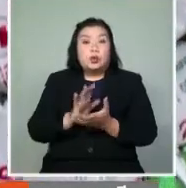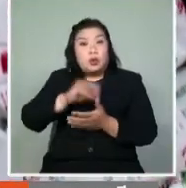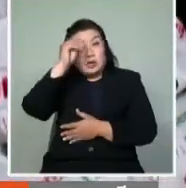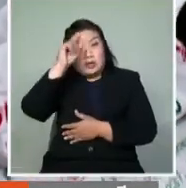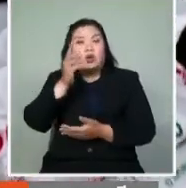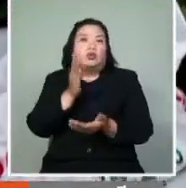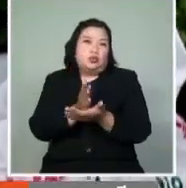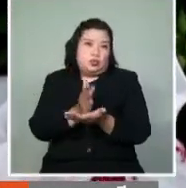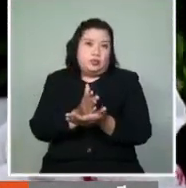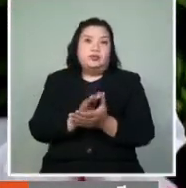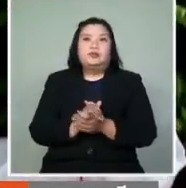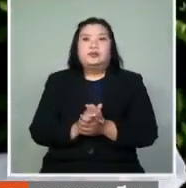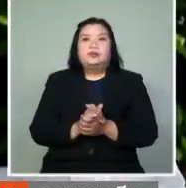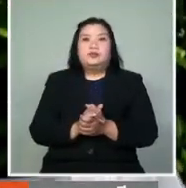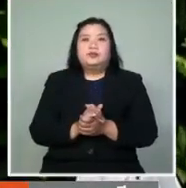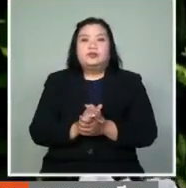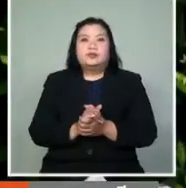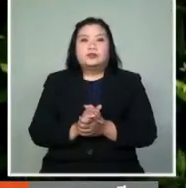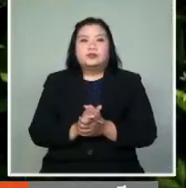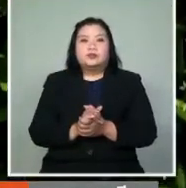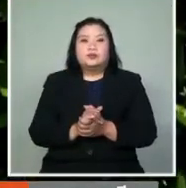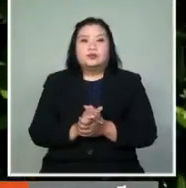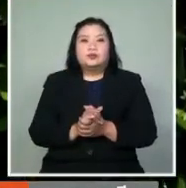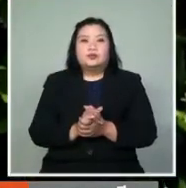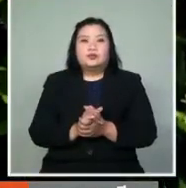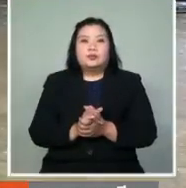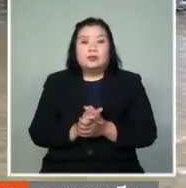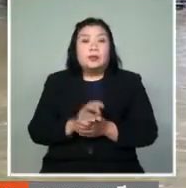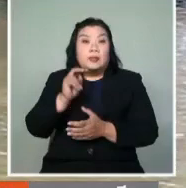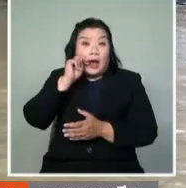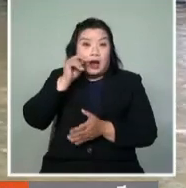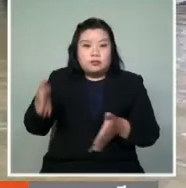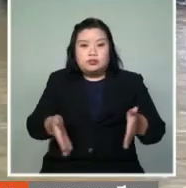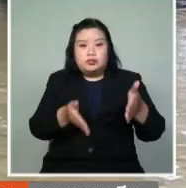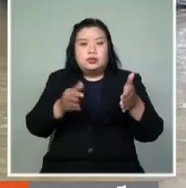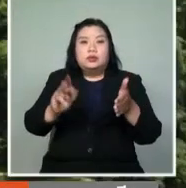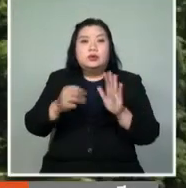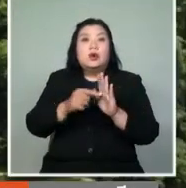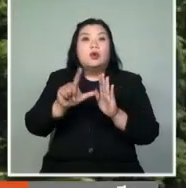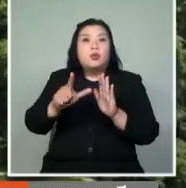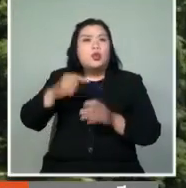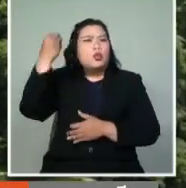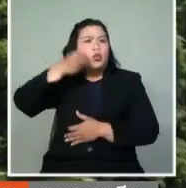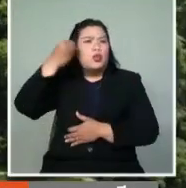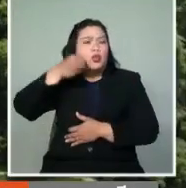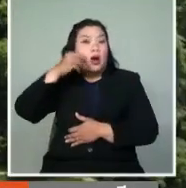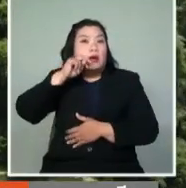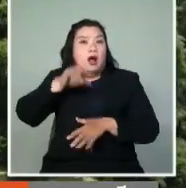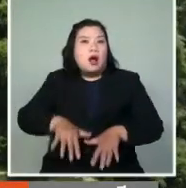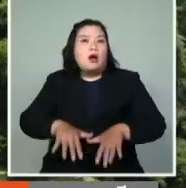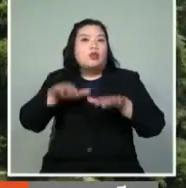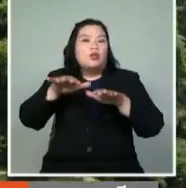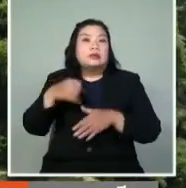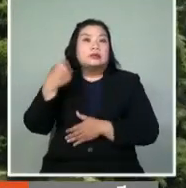ต่อไปแล้วครับส่วนสถานการณ์น้ำลำน้ำมูลระดับน้ำเพิ่มสูงขึ้นทุกวันนะครับวันละประมาณ10เซนติเม